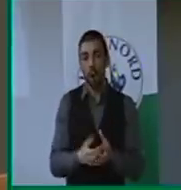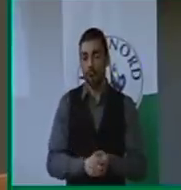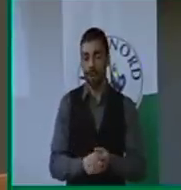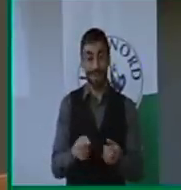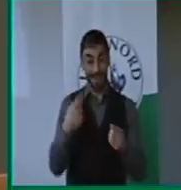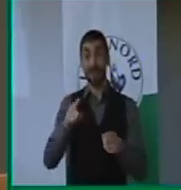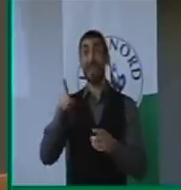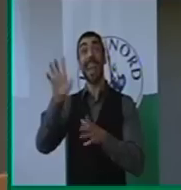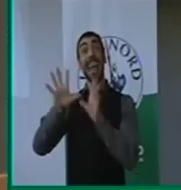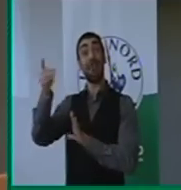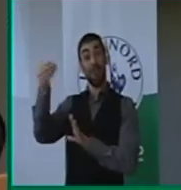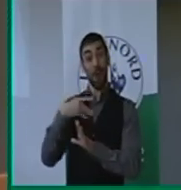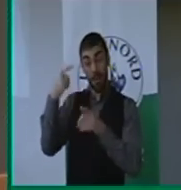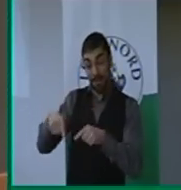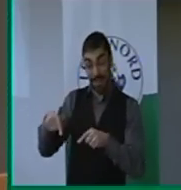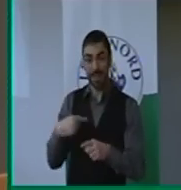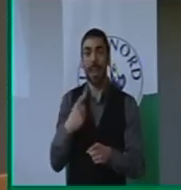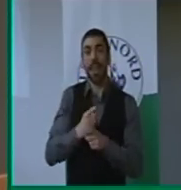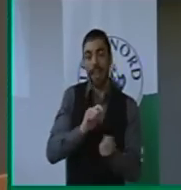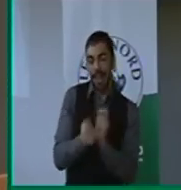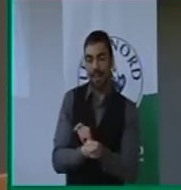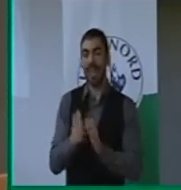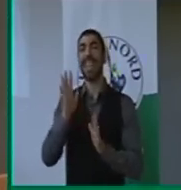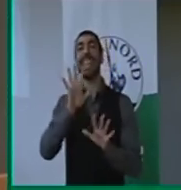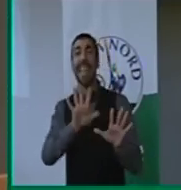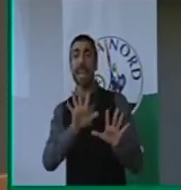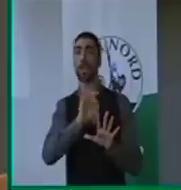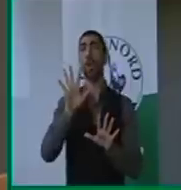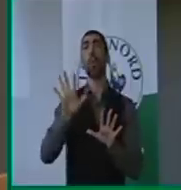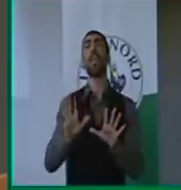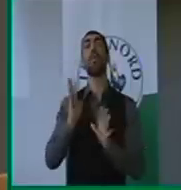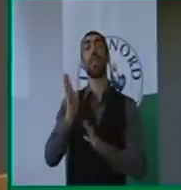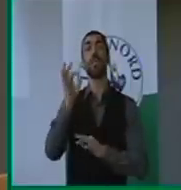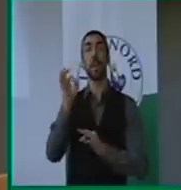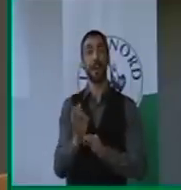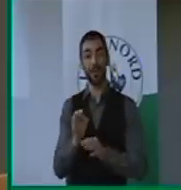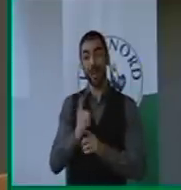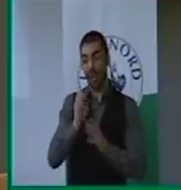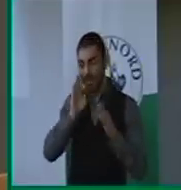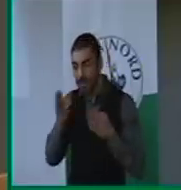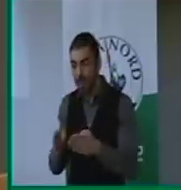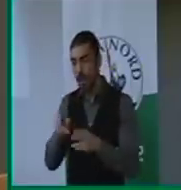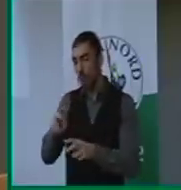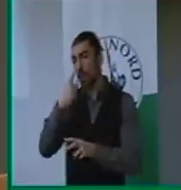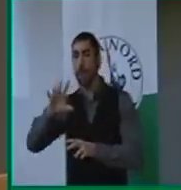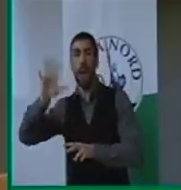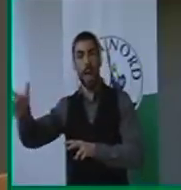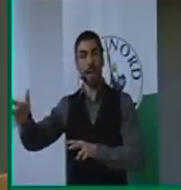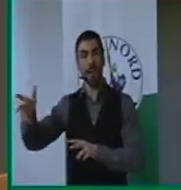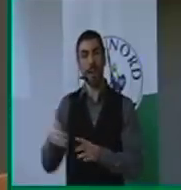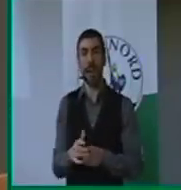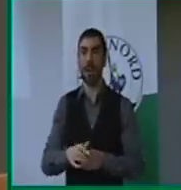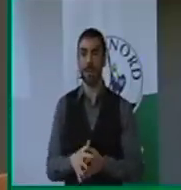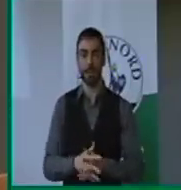effetto di questa riforma sarà obbligata a dedicare un 10 o un 15% piuttosto che il 20% a una cultura diversa da quella che